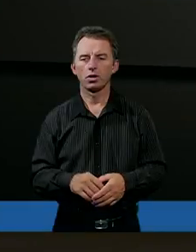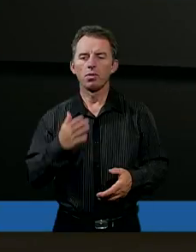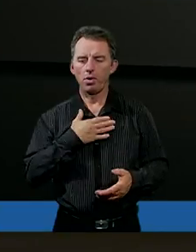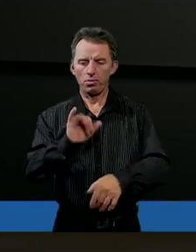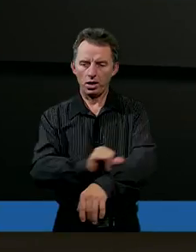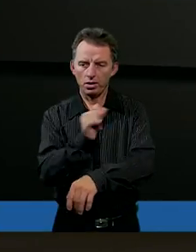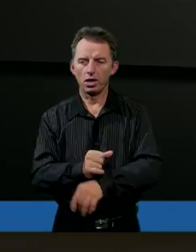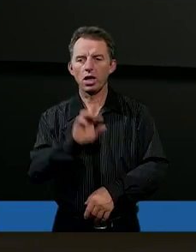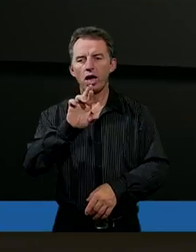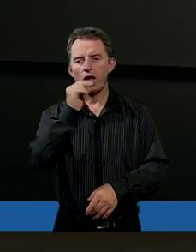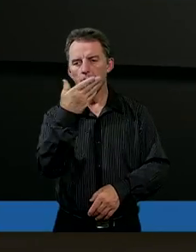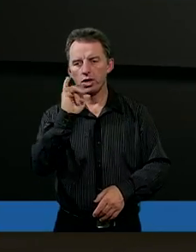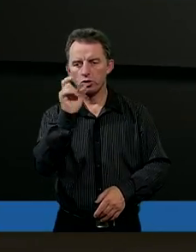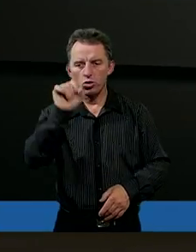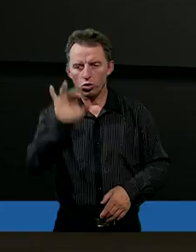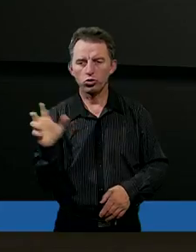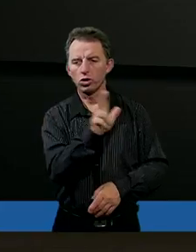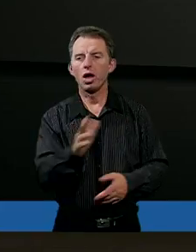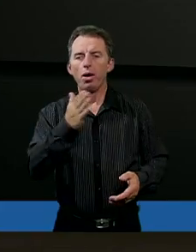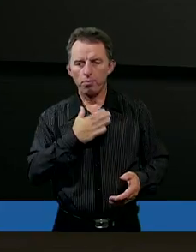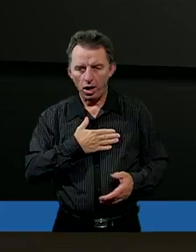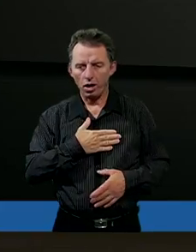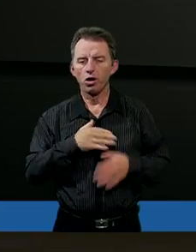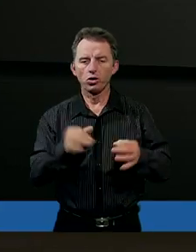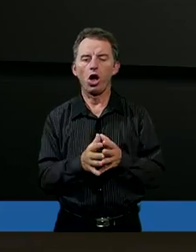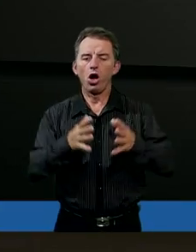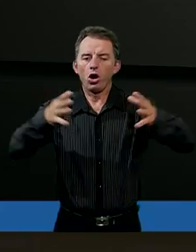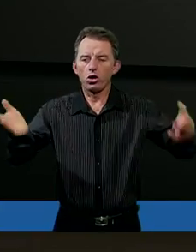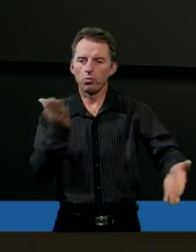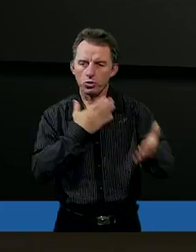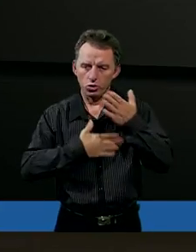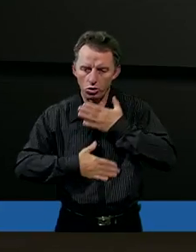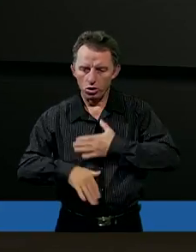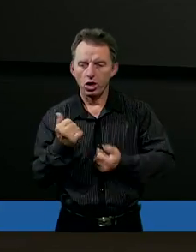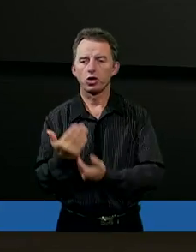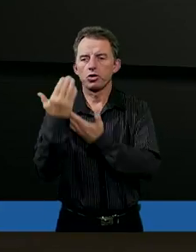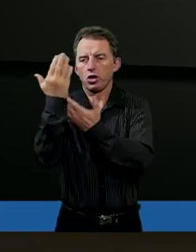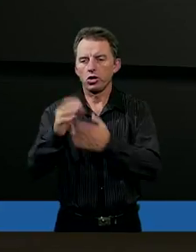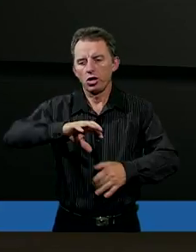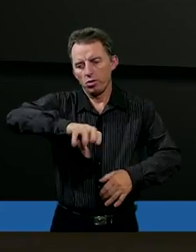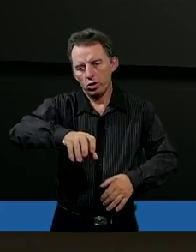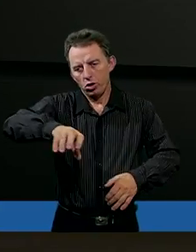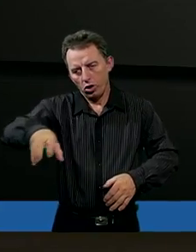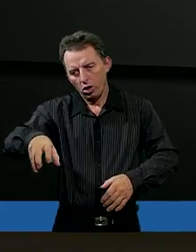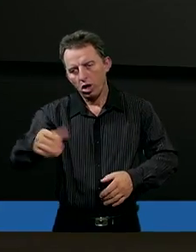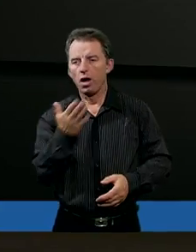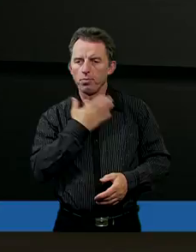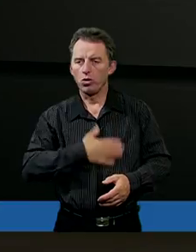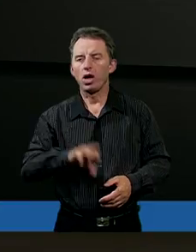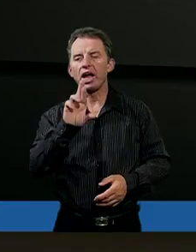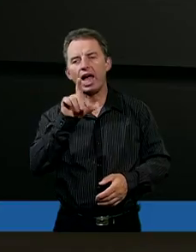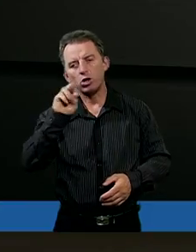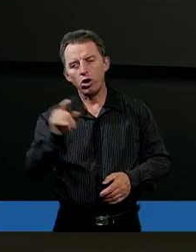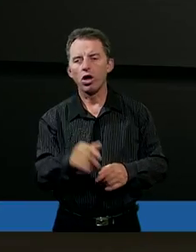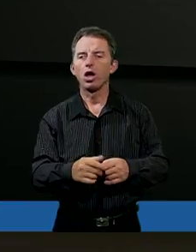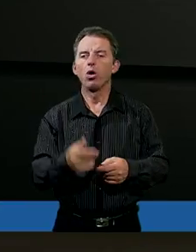Ja mam na imię Remigiusz i mam dzisiaj ogromną przyjemność być w zaszczytnym gronie byłych rektorów